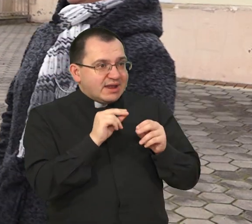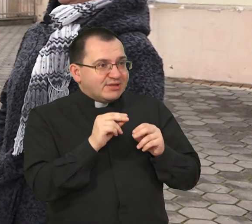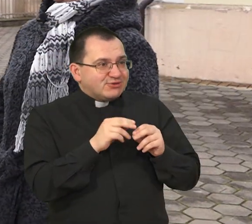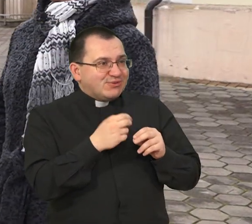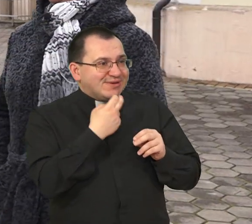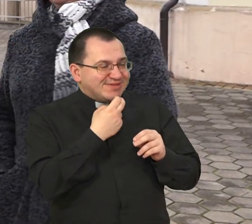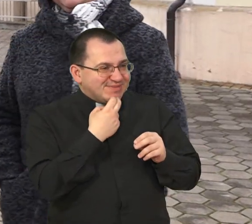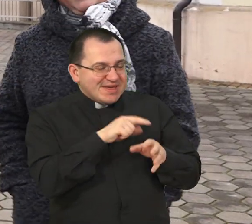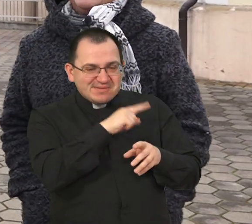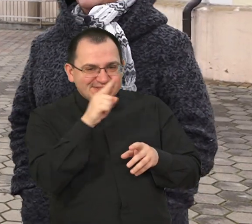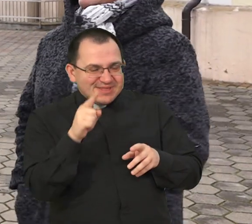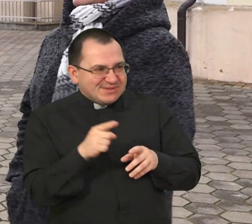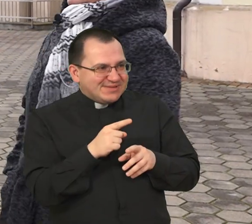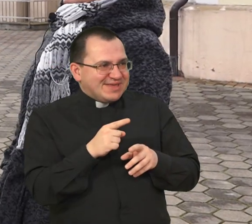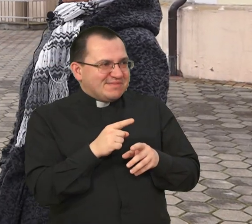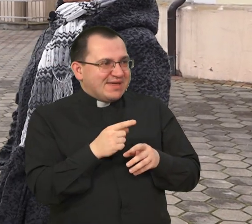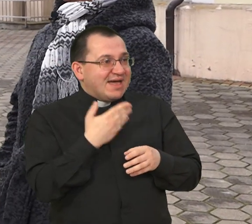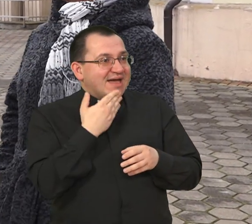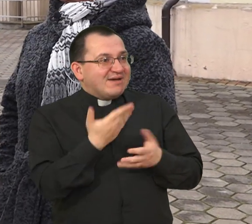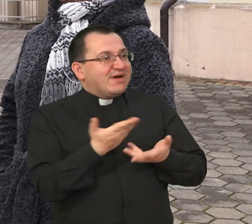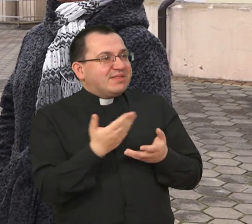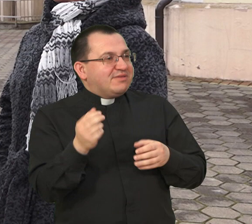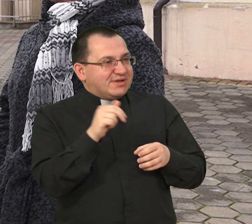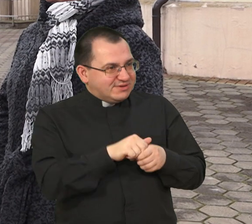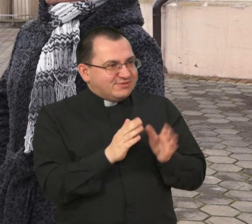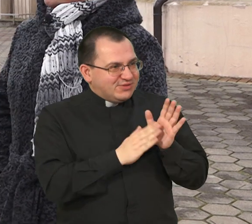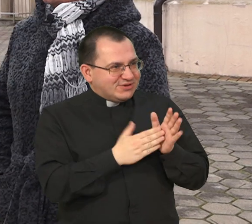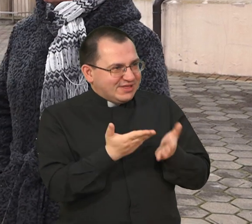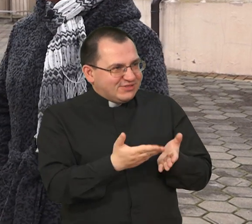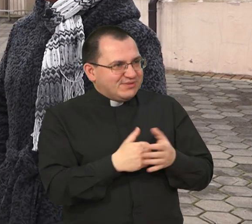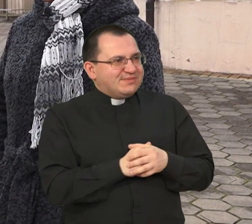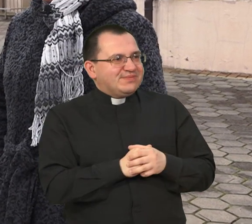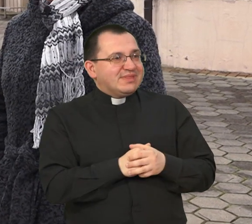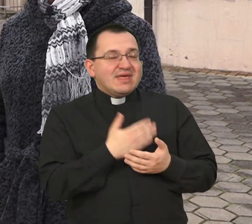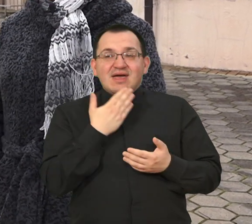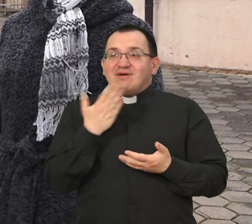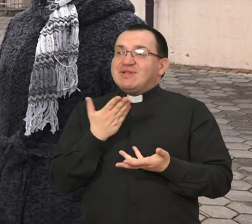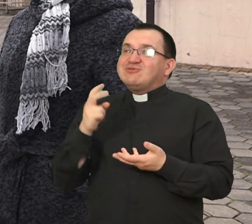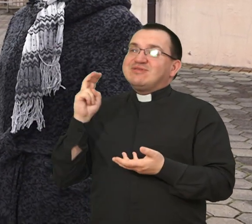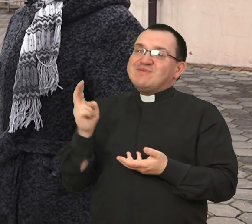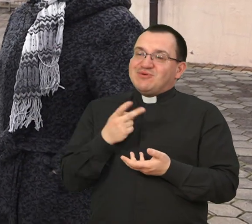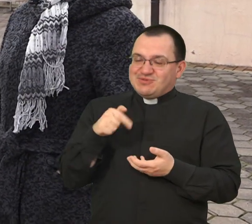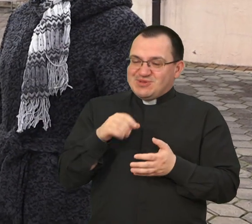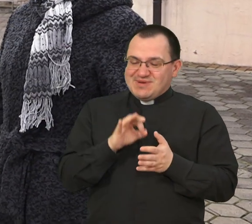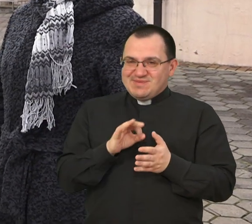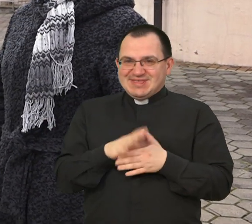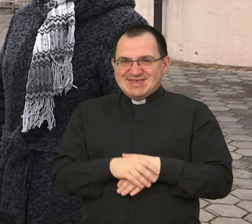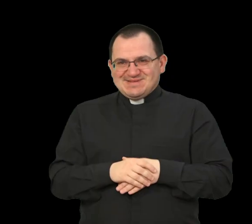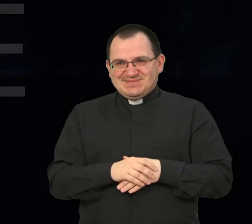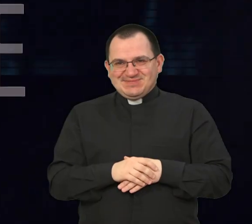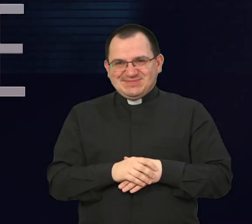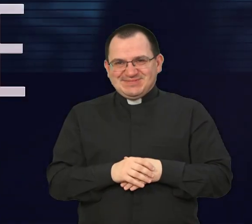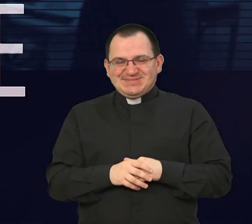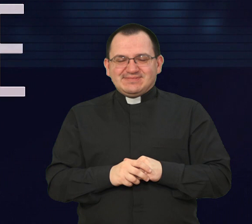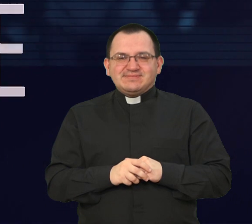razgovor i završavamo s osmijehom. Da. Hvala vam lijepo na vašem svjedočanstvu. Hvala i vama što ste me pozvali u emisiju.